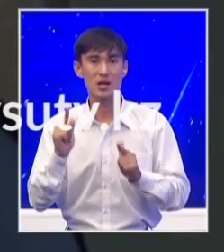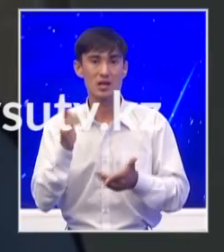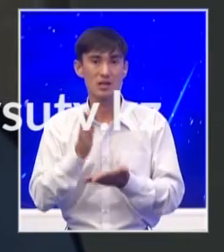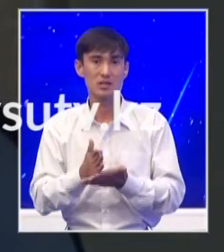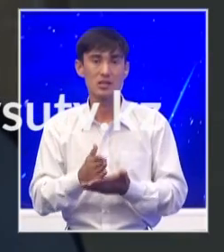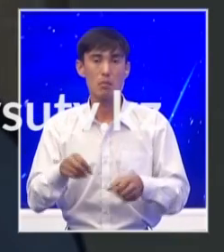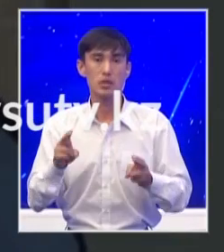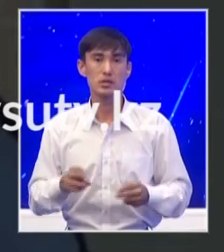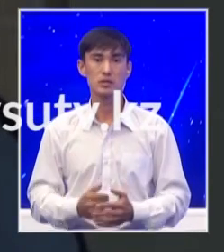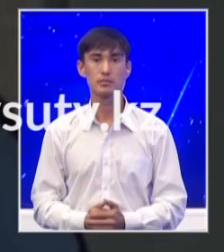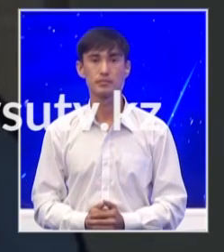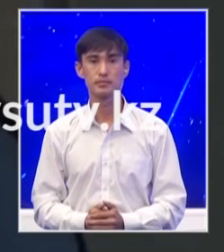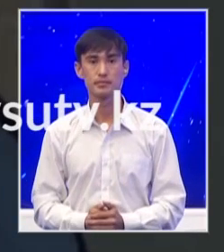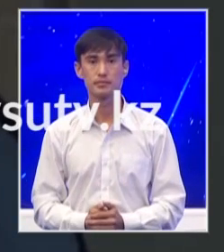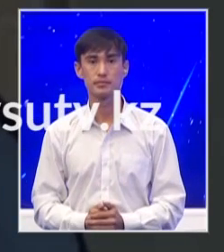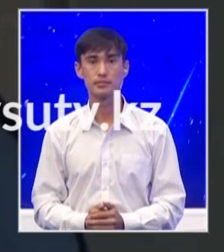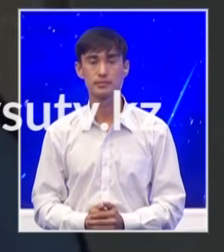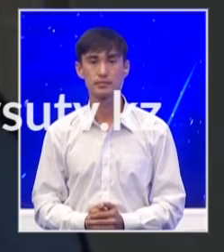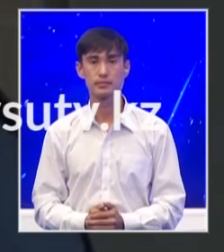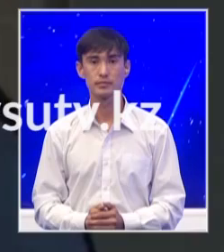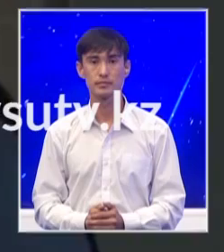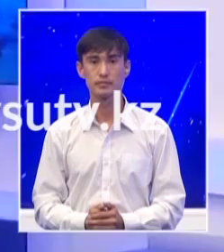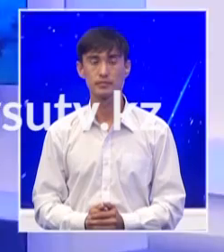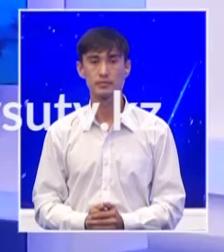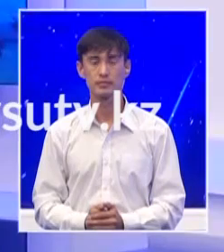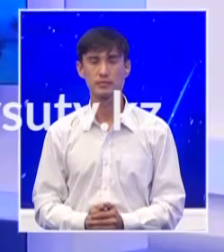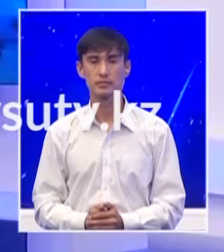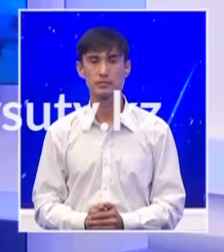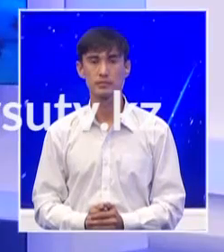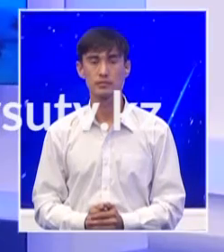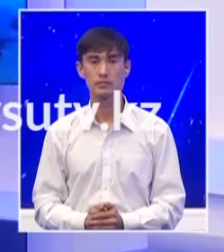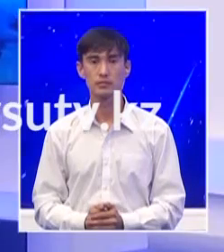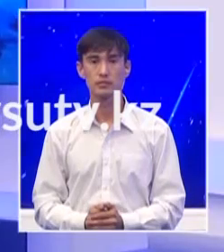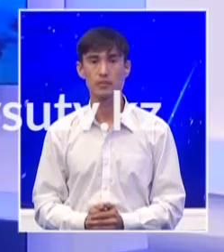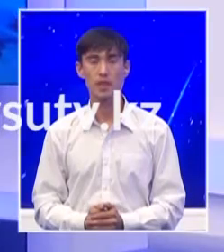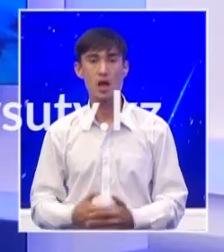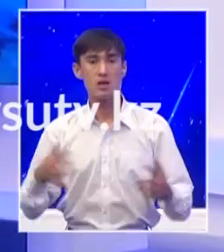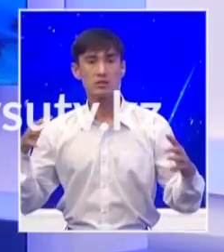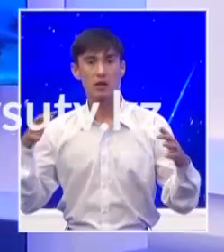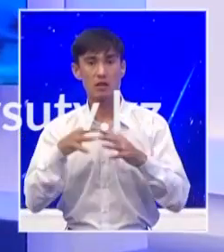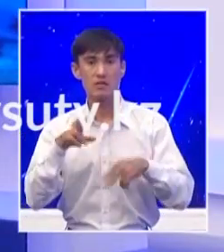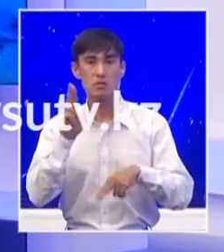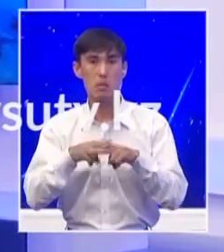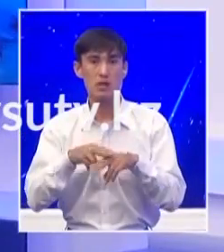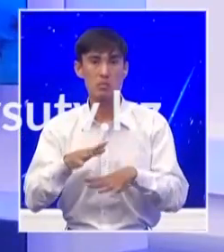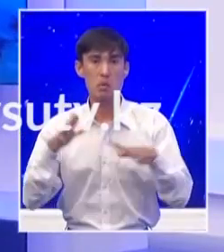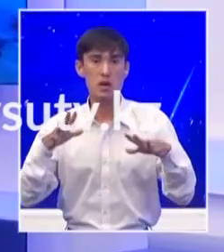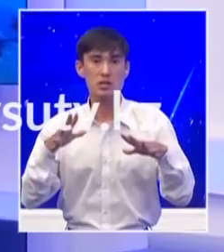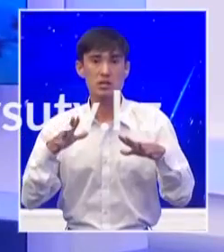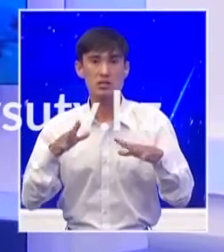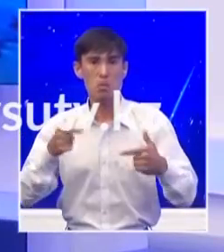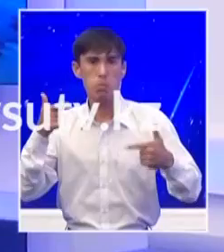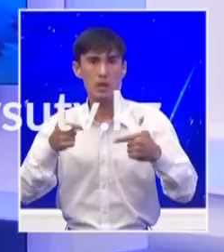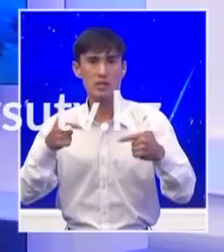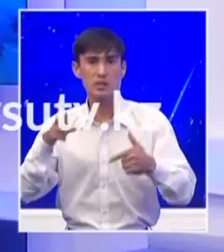опасность. Столкновение с полицией переросла демонстрация